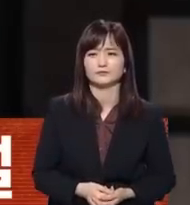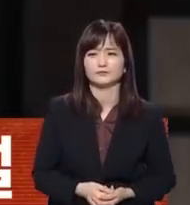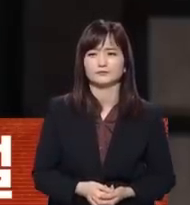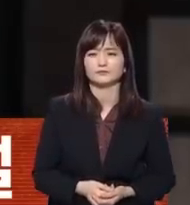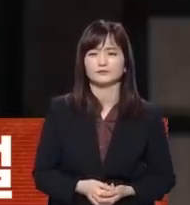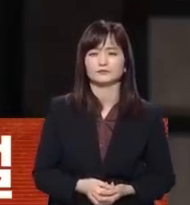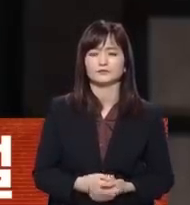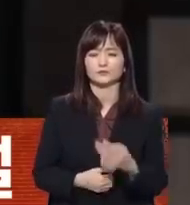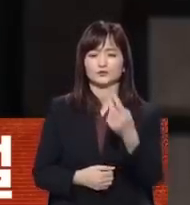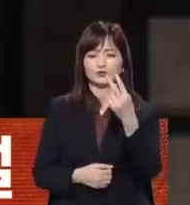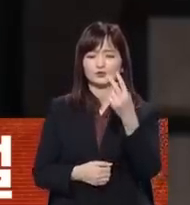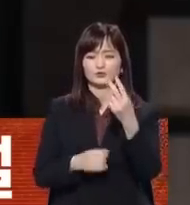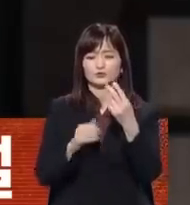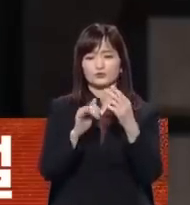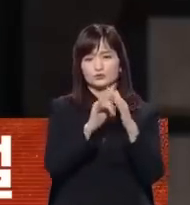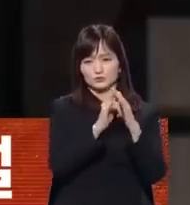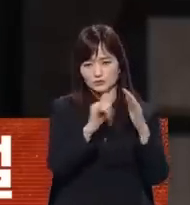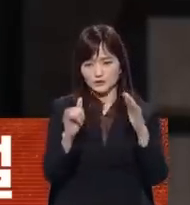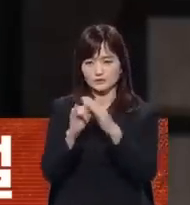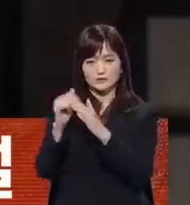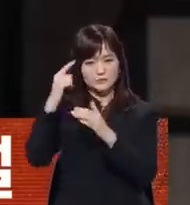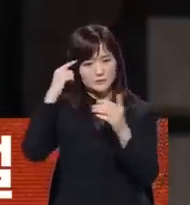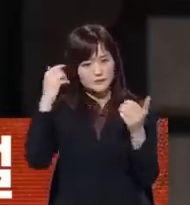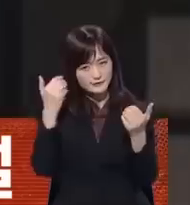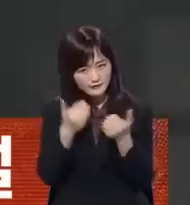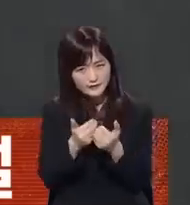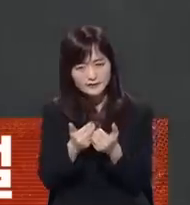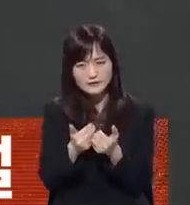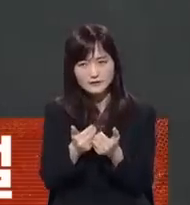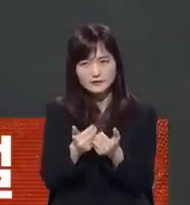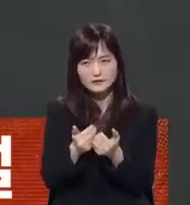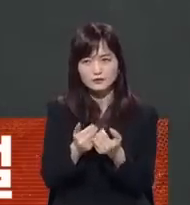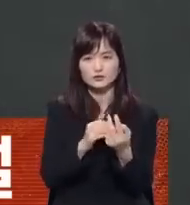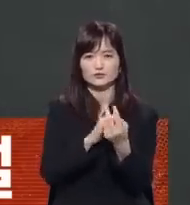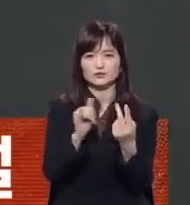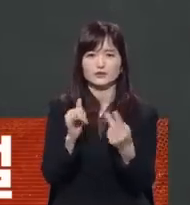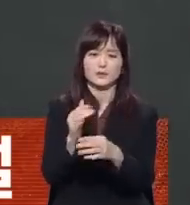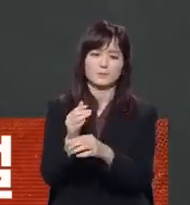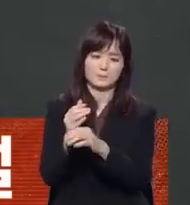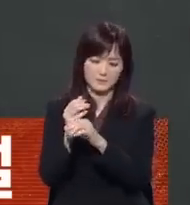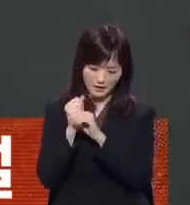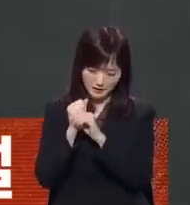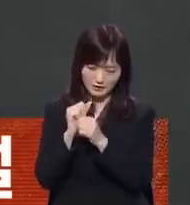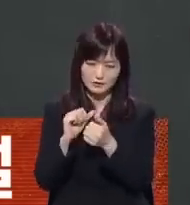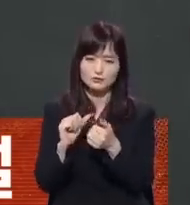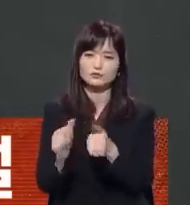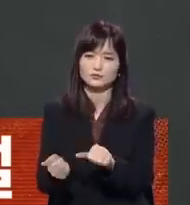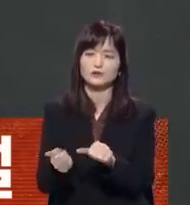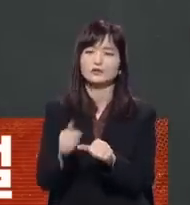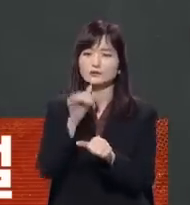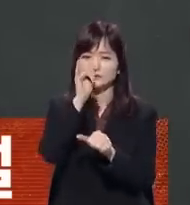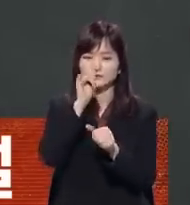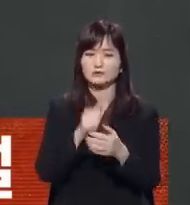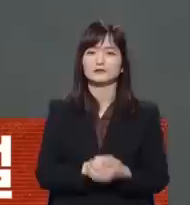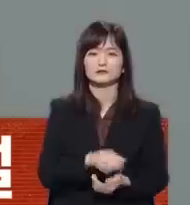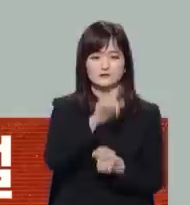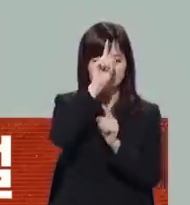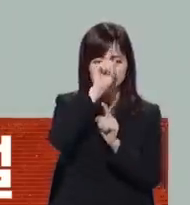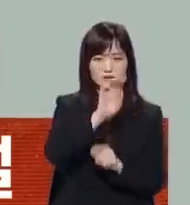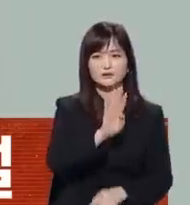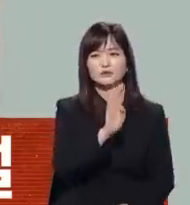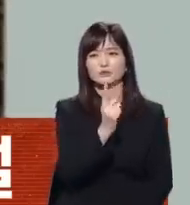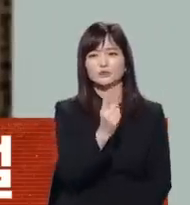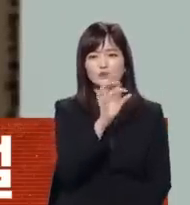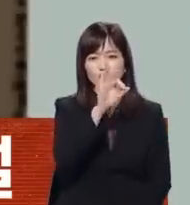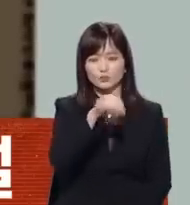집안에서 반대한다 그러면은 그때 같이 우리가 극단적 선택을 하자 이런 일들이 있었어요 그런데이 2보가 얘기를